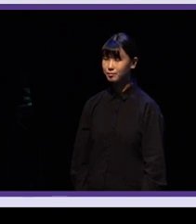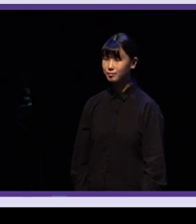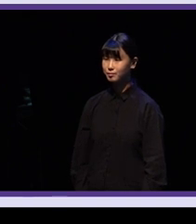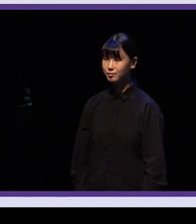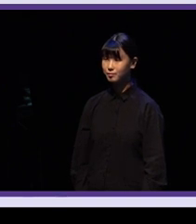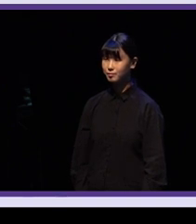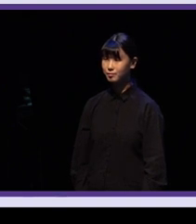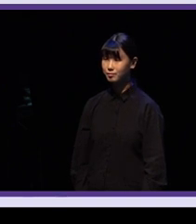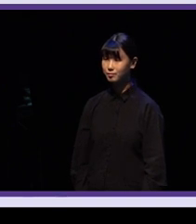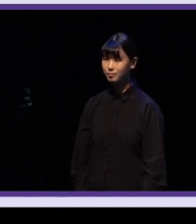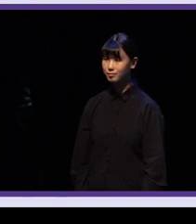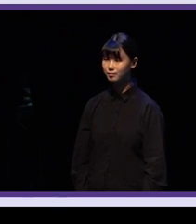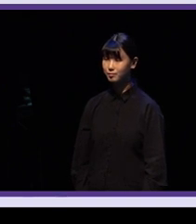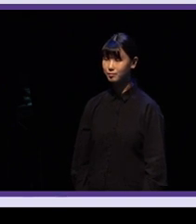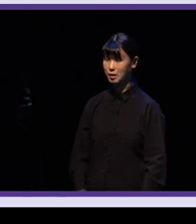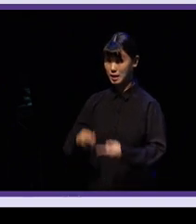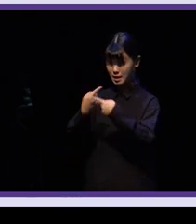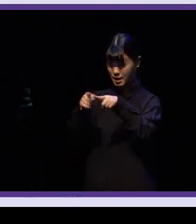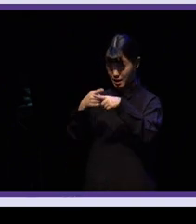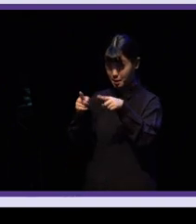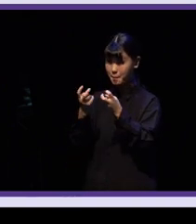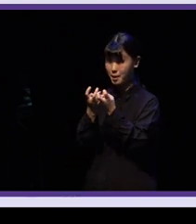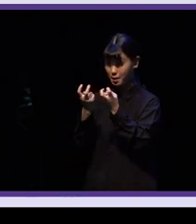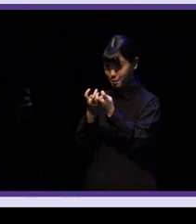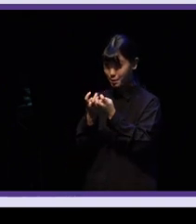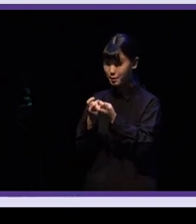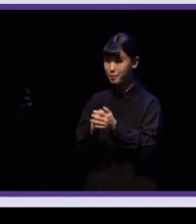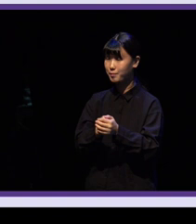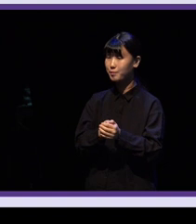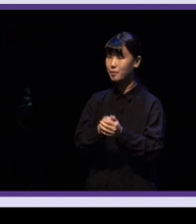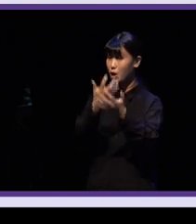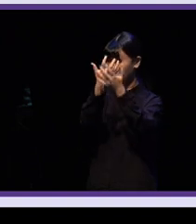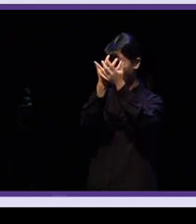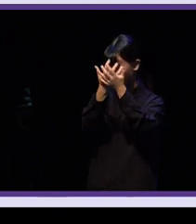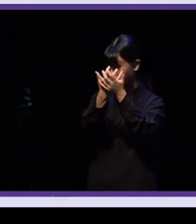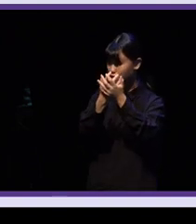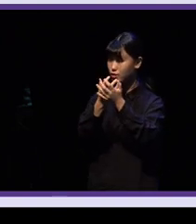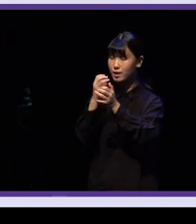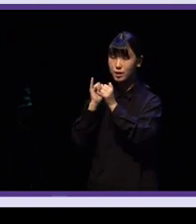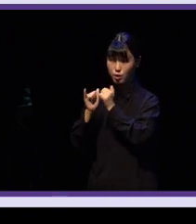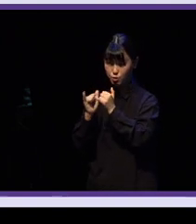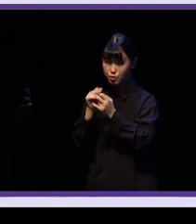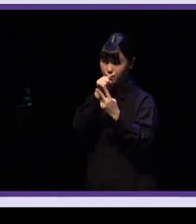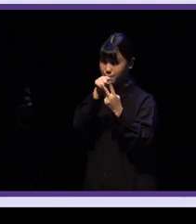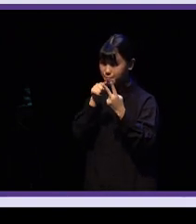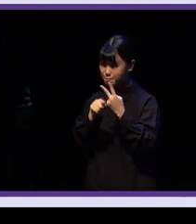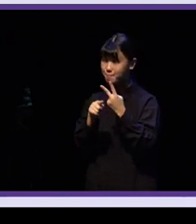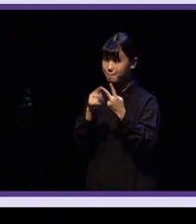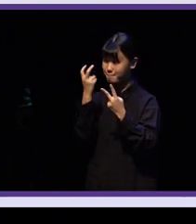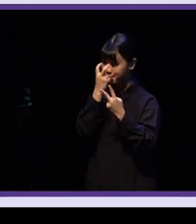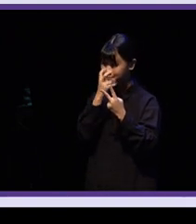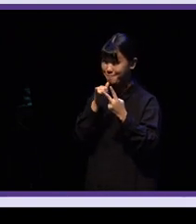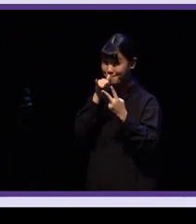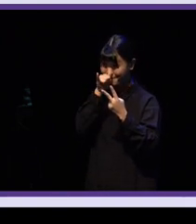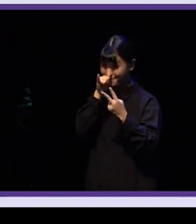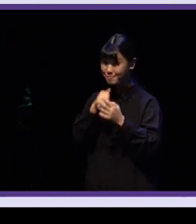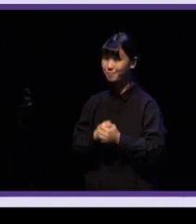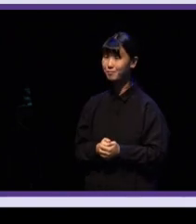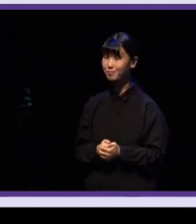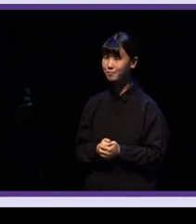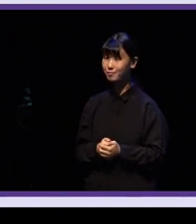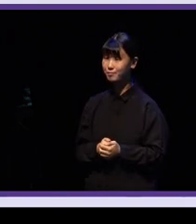네 지원심의 방법입니다 서류심사와 2차 인터뷰 심의를 통해서 진행이 될 예정이고